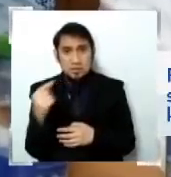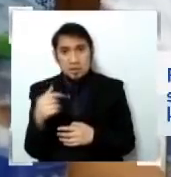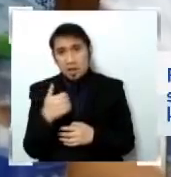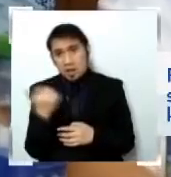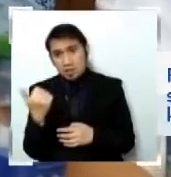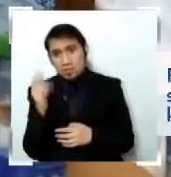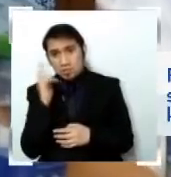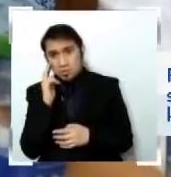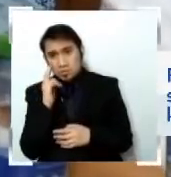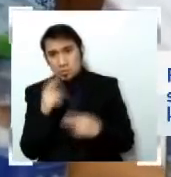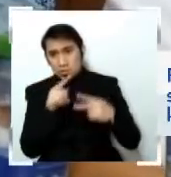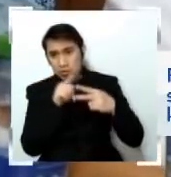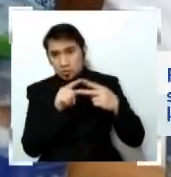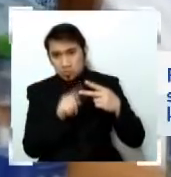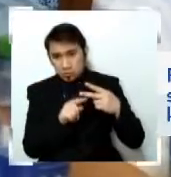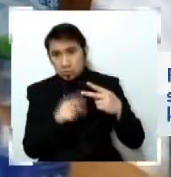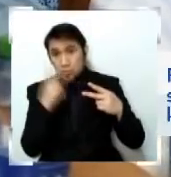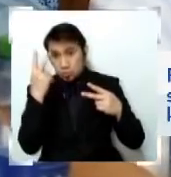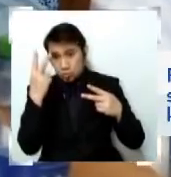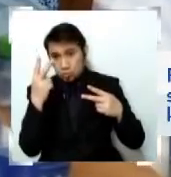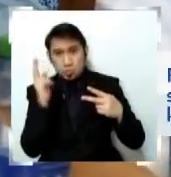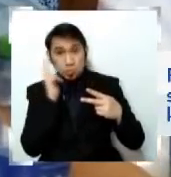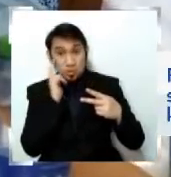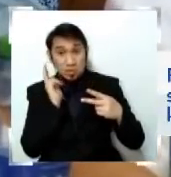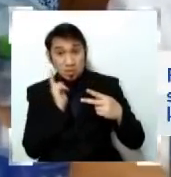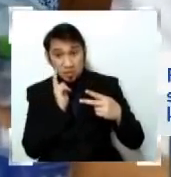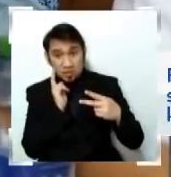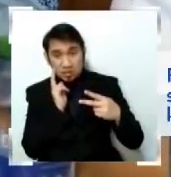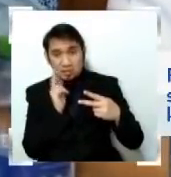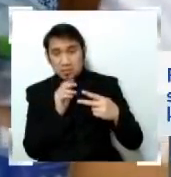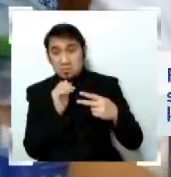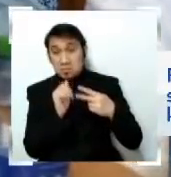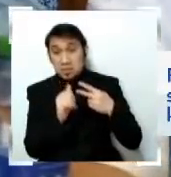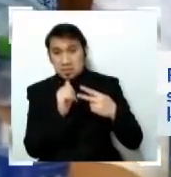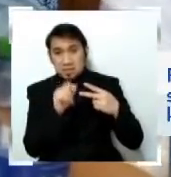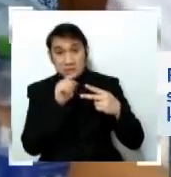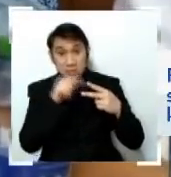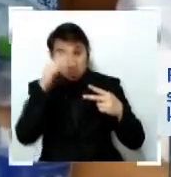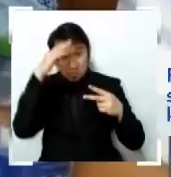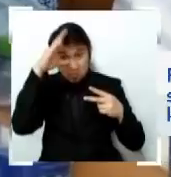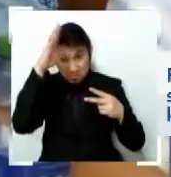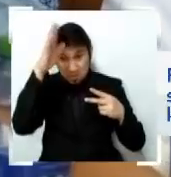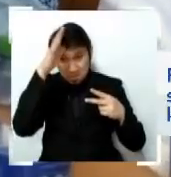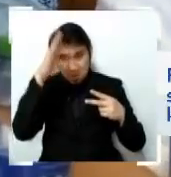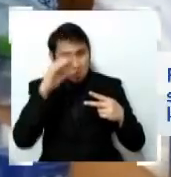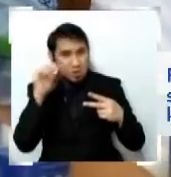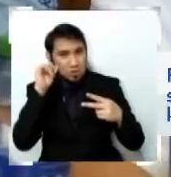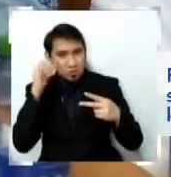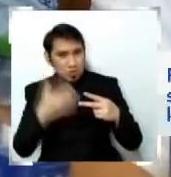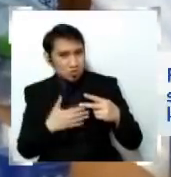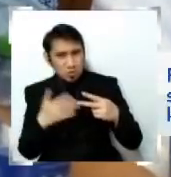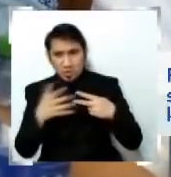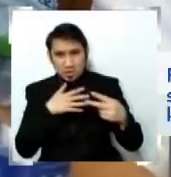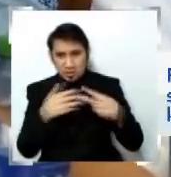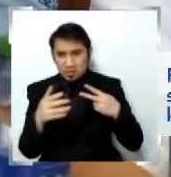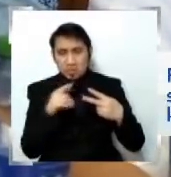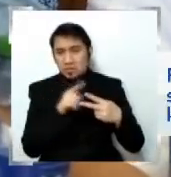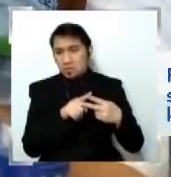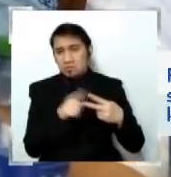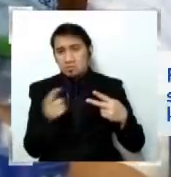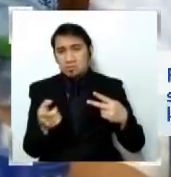sa paniniwala namin. Hindi ko gustong pangunahan kung anong desisyon ni Presidente Duterte,